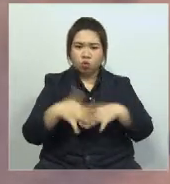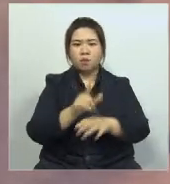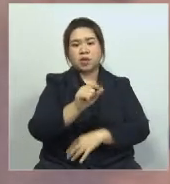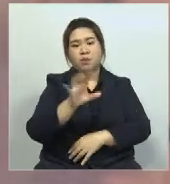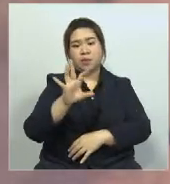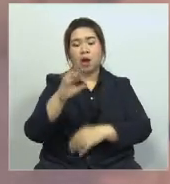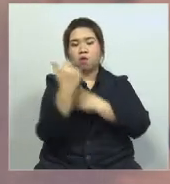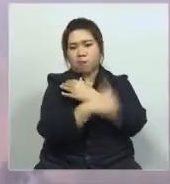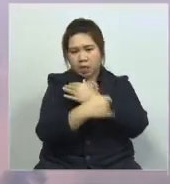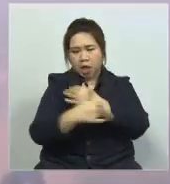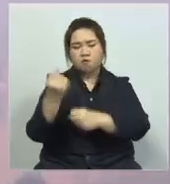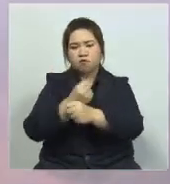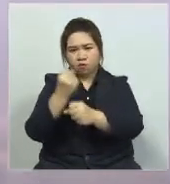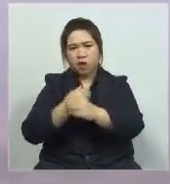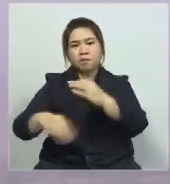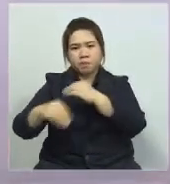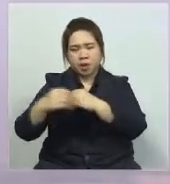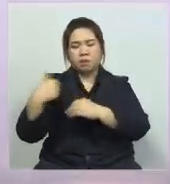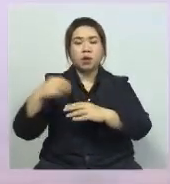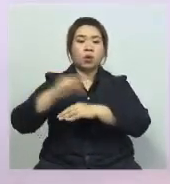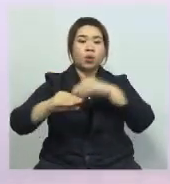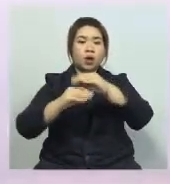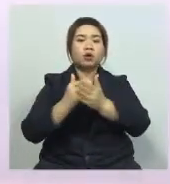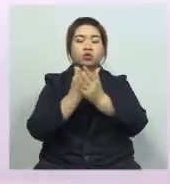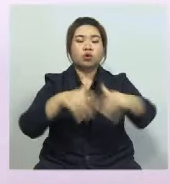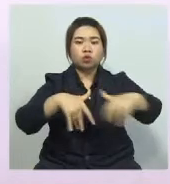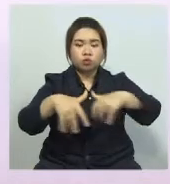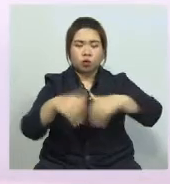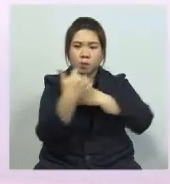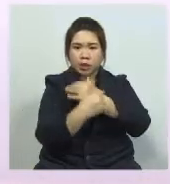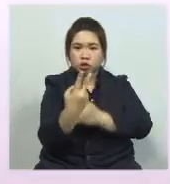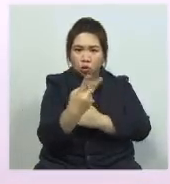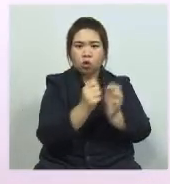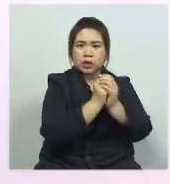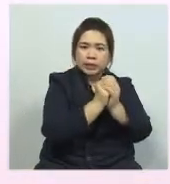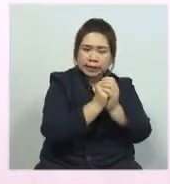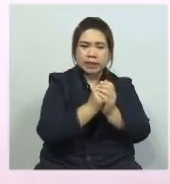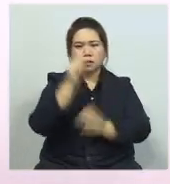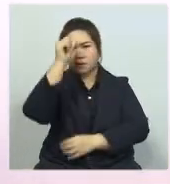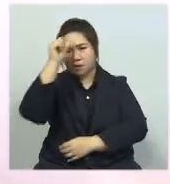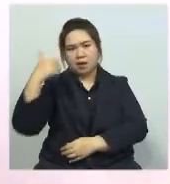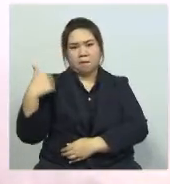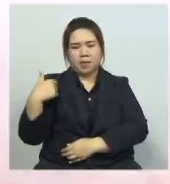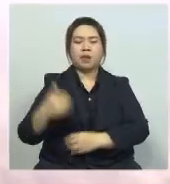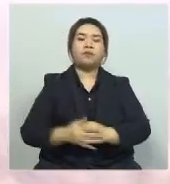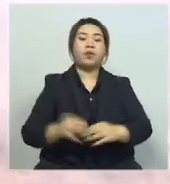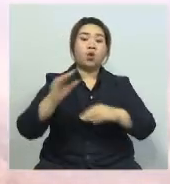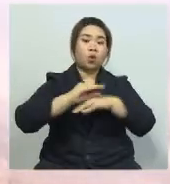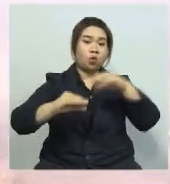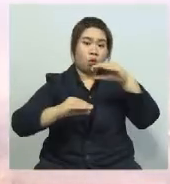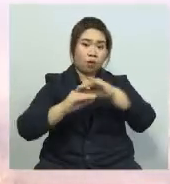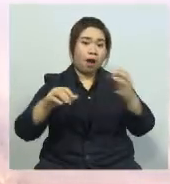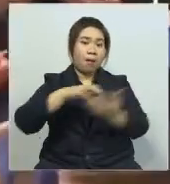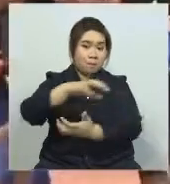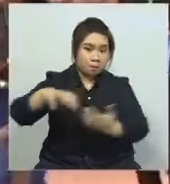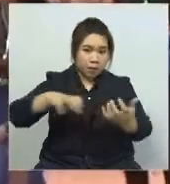ทศมีประเทศเข้าร่วมการฝึกเพิ่มเติมในโครงการช่วยเหลือประชาชน2ประเทศคือจีนและอินเดียประเทศในโครงการเสนาธิการ